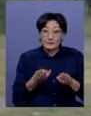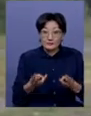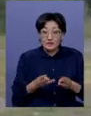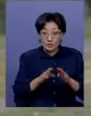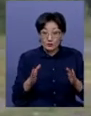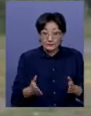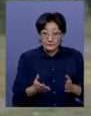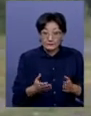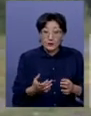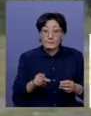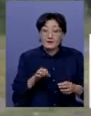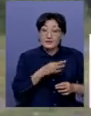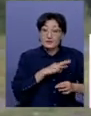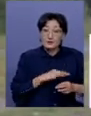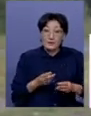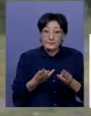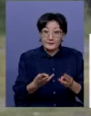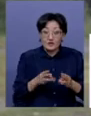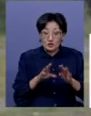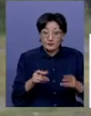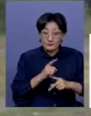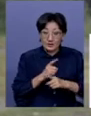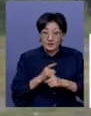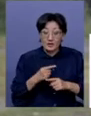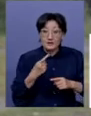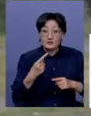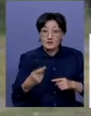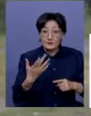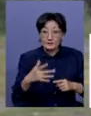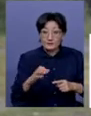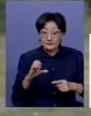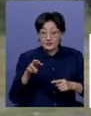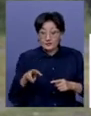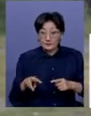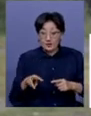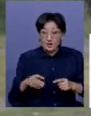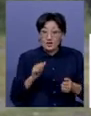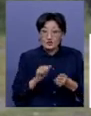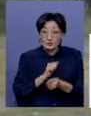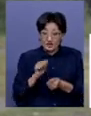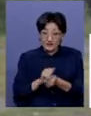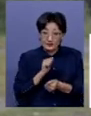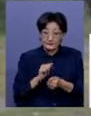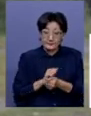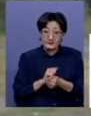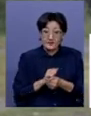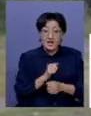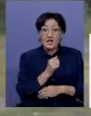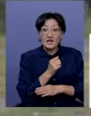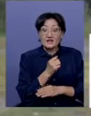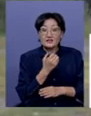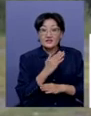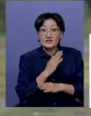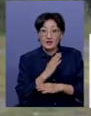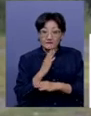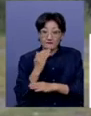При эксплуатации печи запрещается на расстоянии 50 сантиметров сушить дрова, в